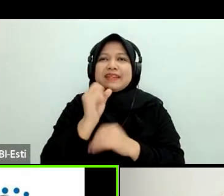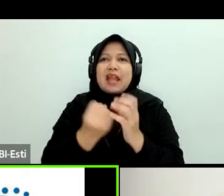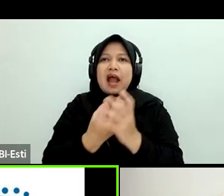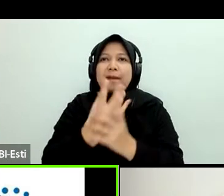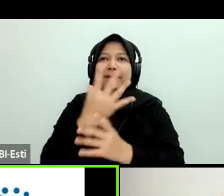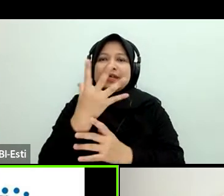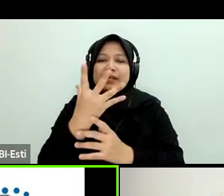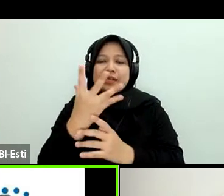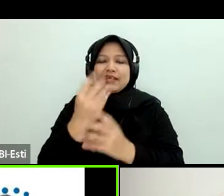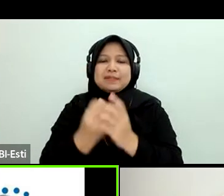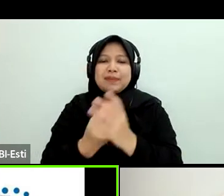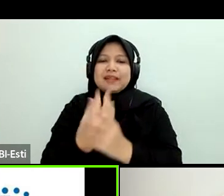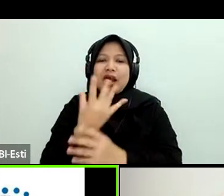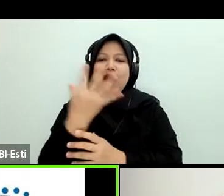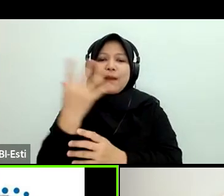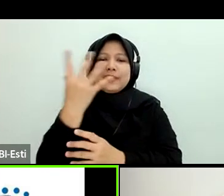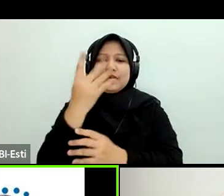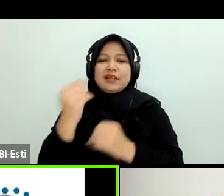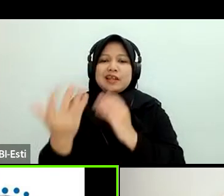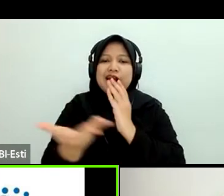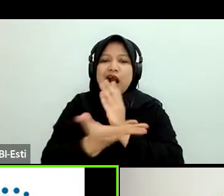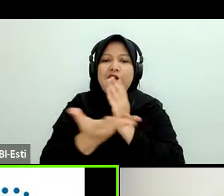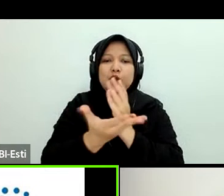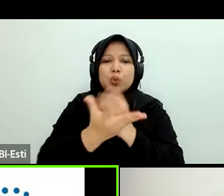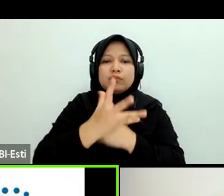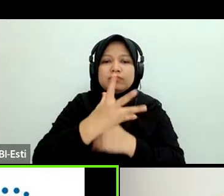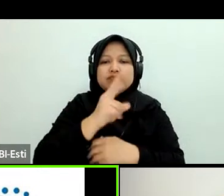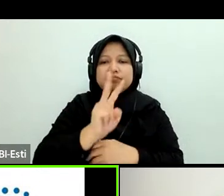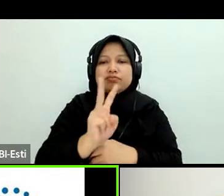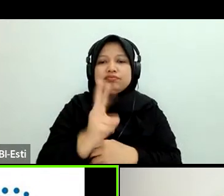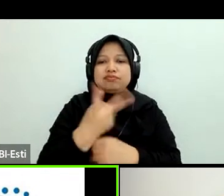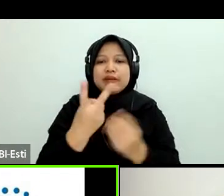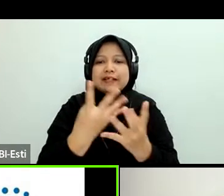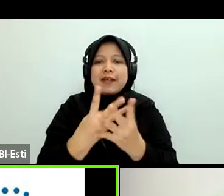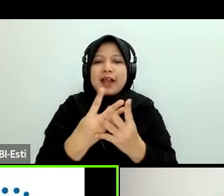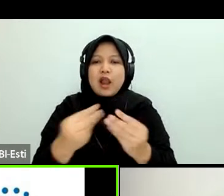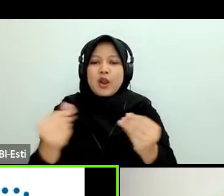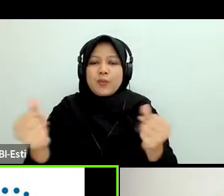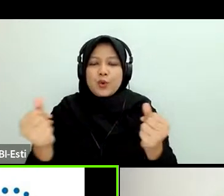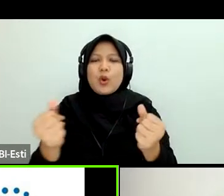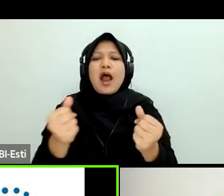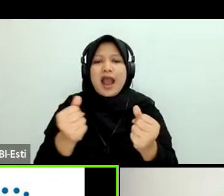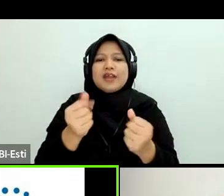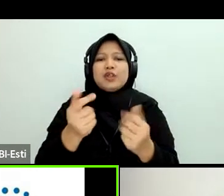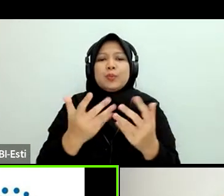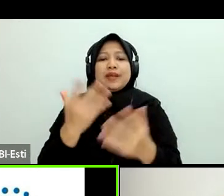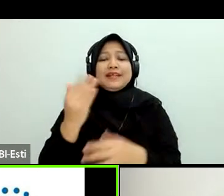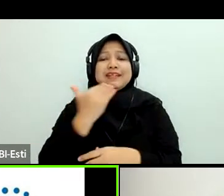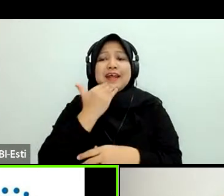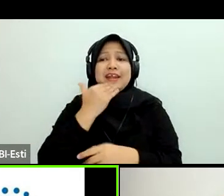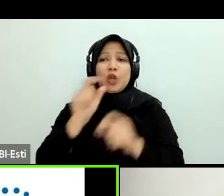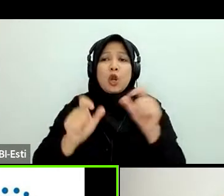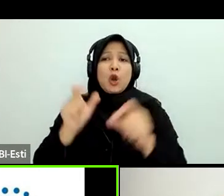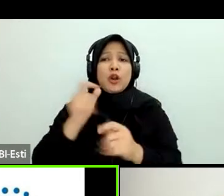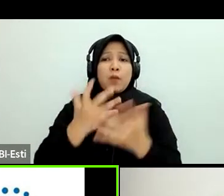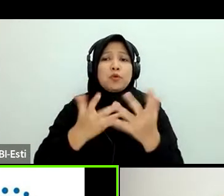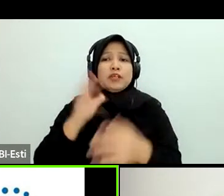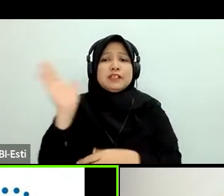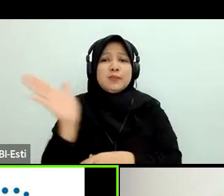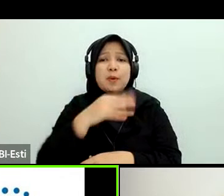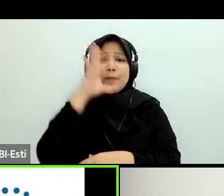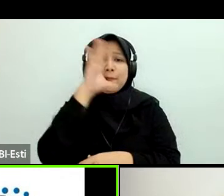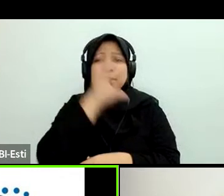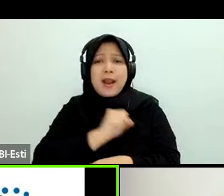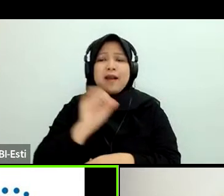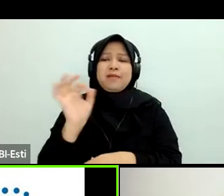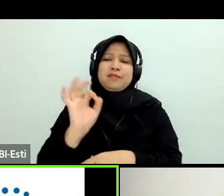bebas sekali itu indah banget Meskipun orang belum tentu ngerti ya tapi kalau hukum itu kan gak boleh nah Yang saya maksudkan tidak